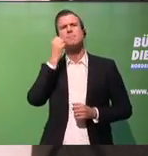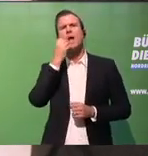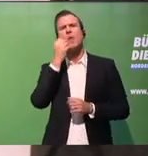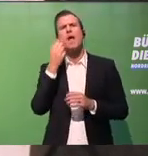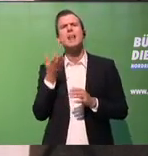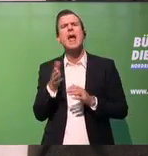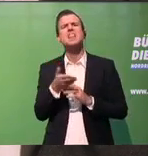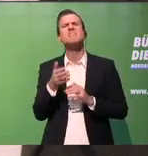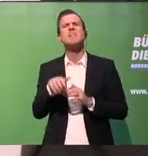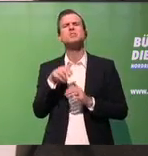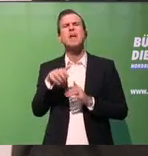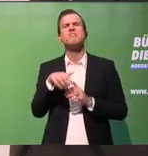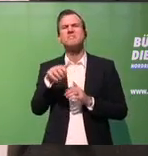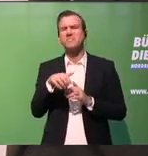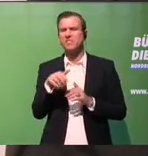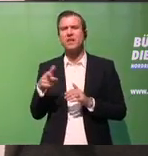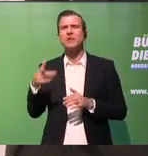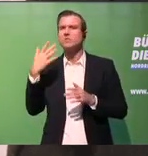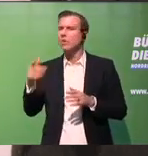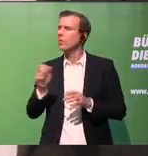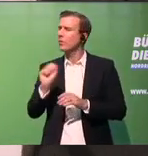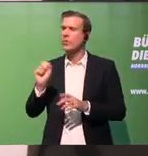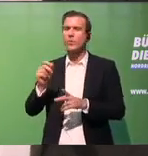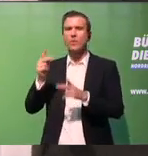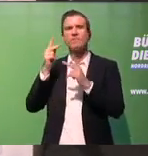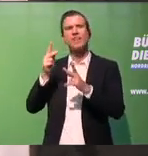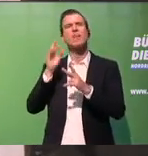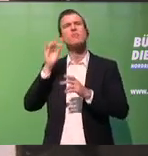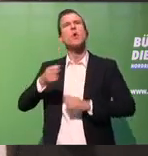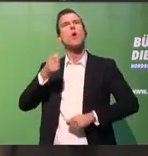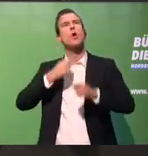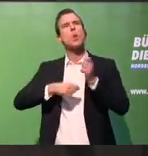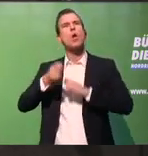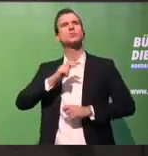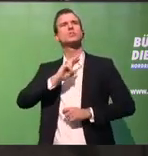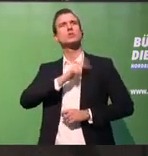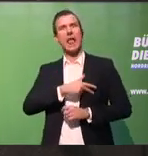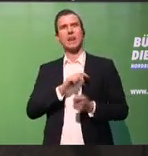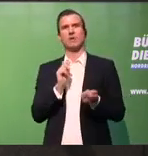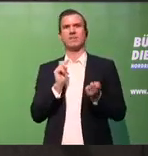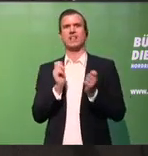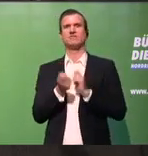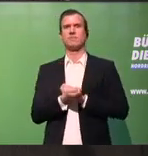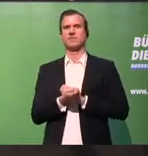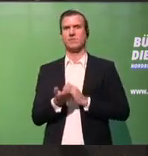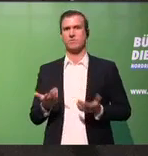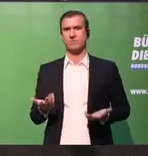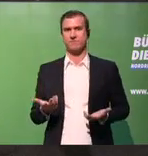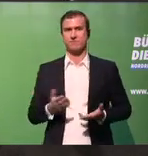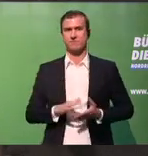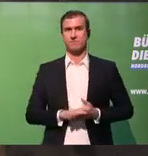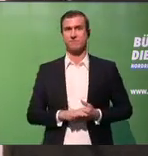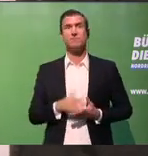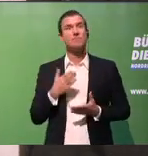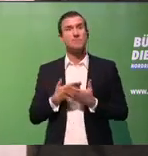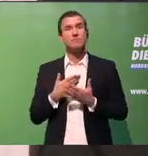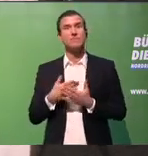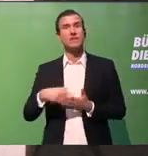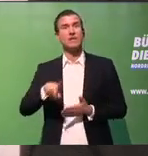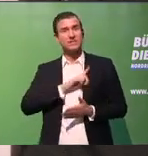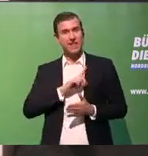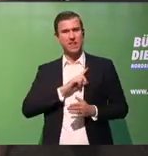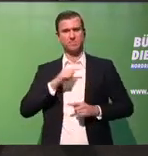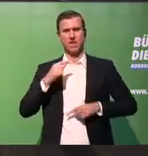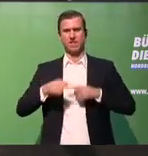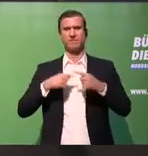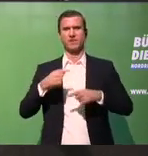Landwirtschaft ist die Triebfeder der ökologischen und sozialen Transformation und einer sich selbst tragenden